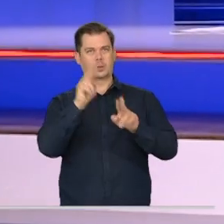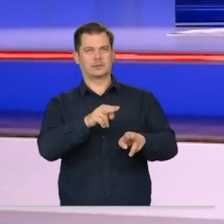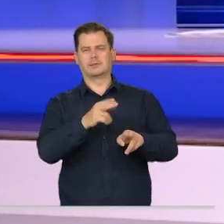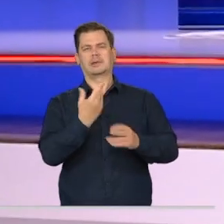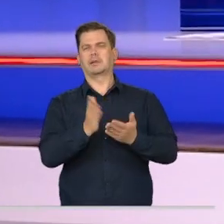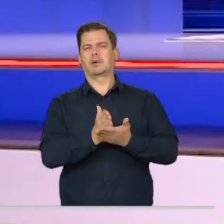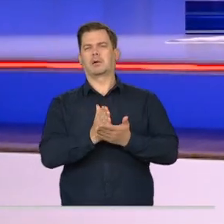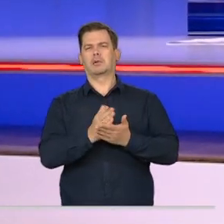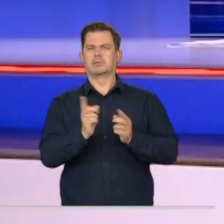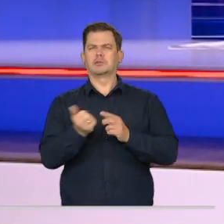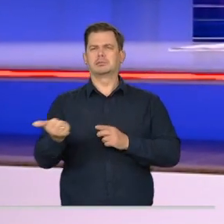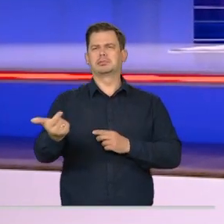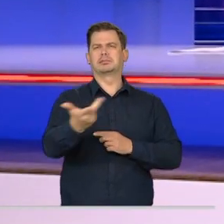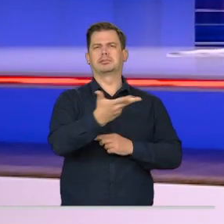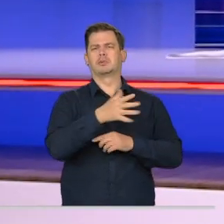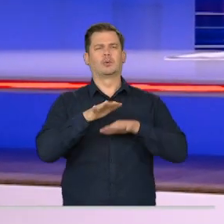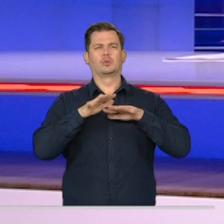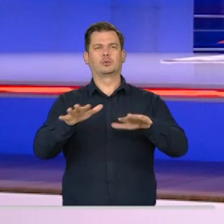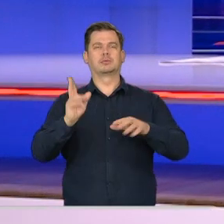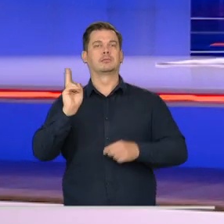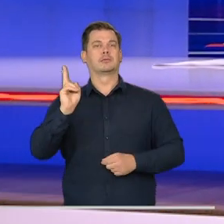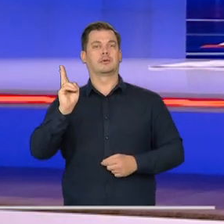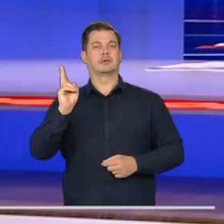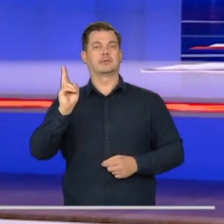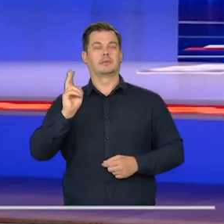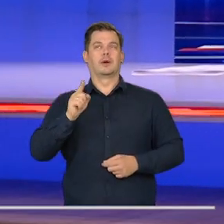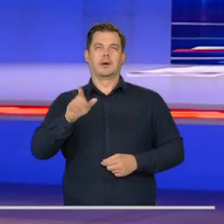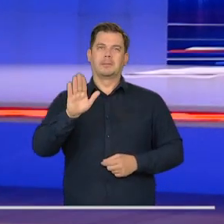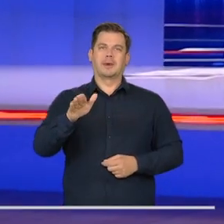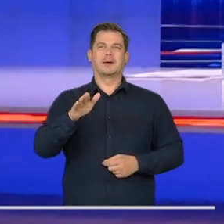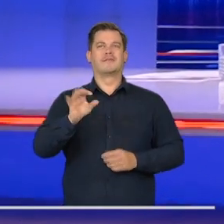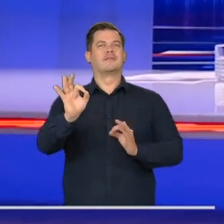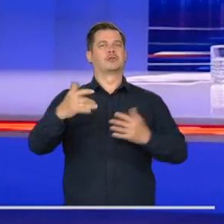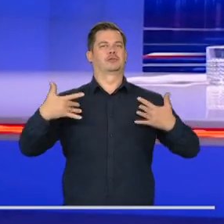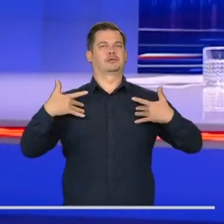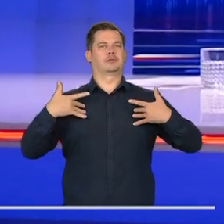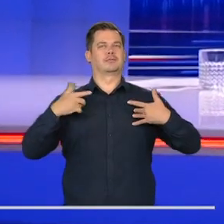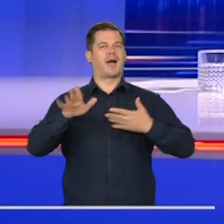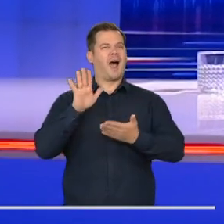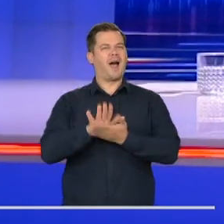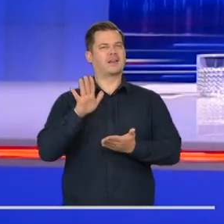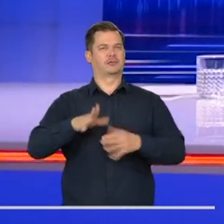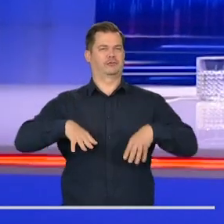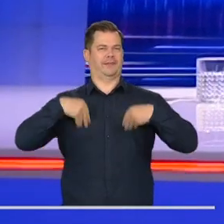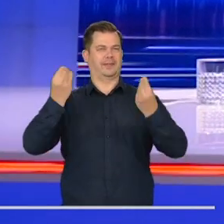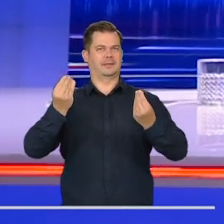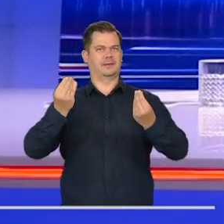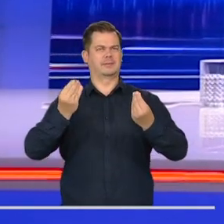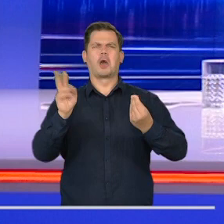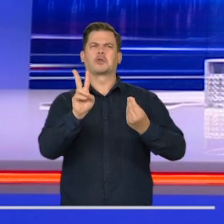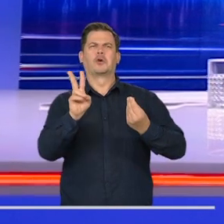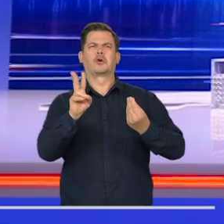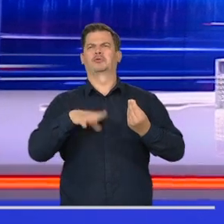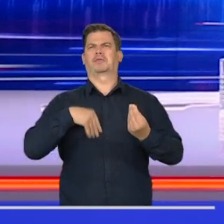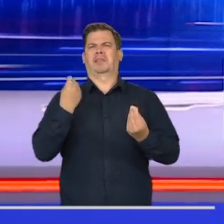wyniesionych na ołtarz, ale tych wszystkich tych, którzy, no, mówi się, ich życie nacechowane było świętością. Czyli kogo tak